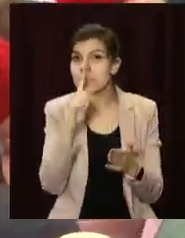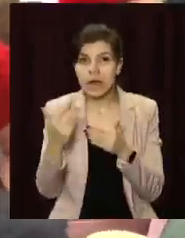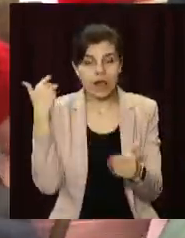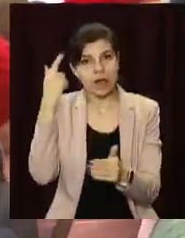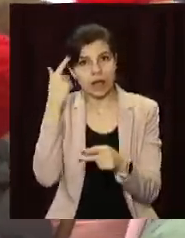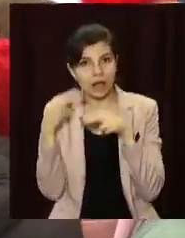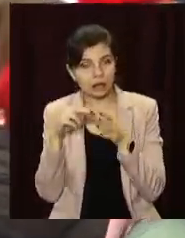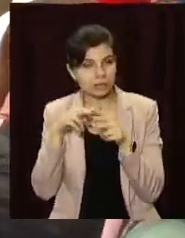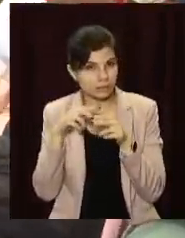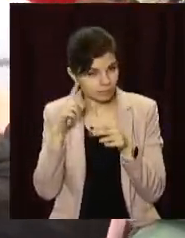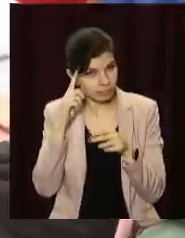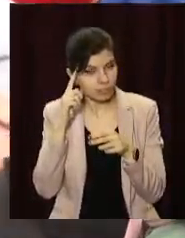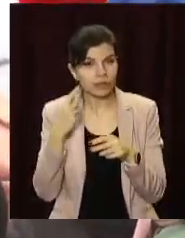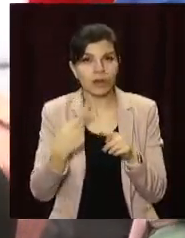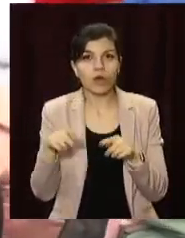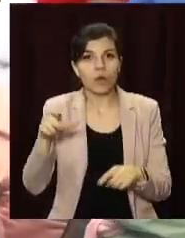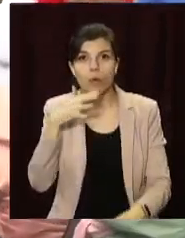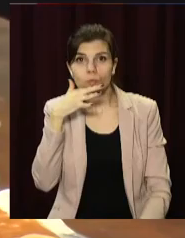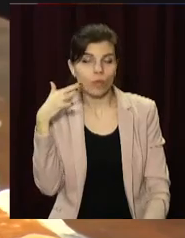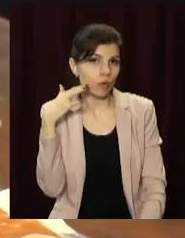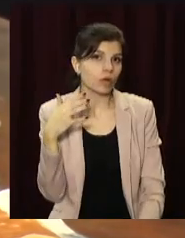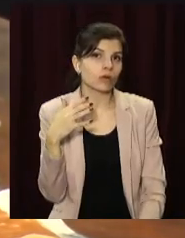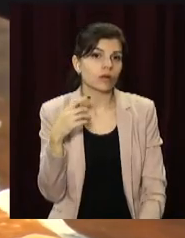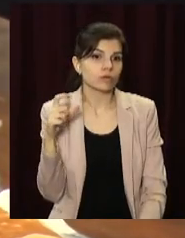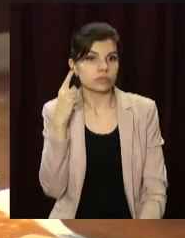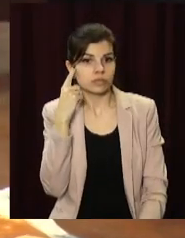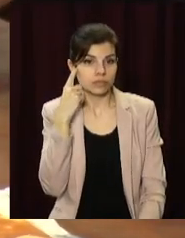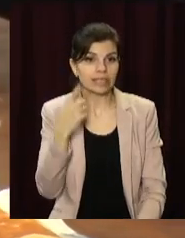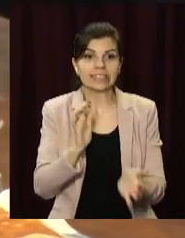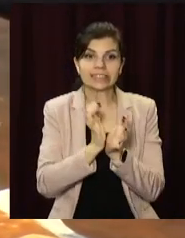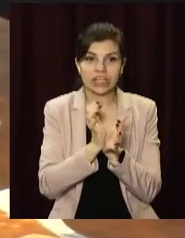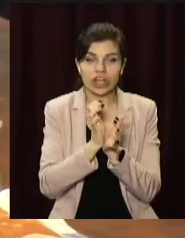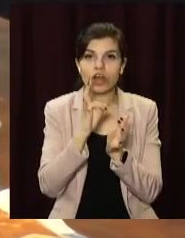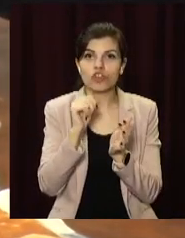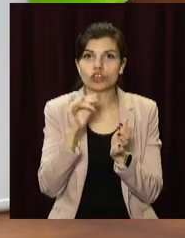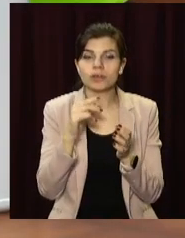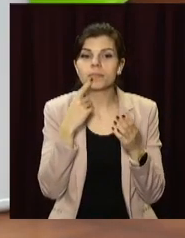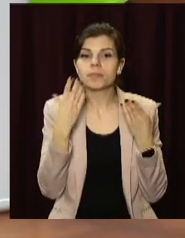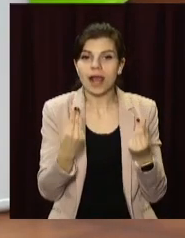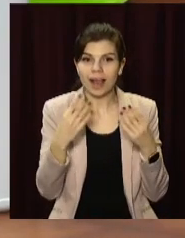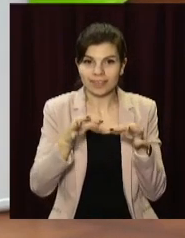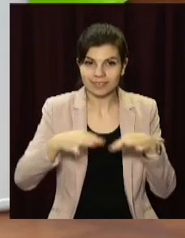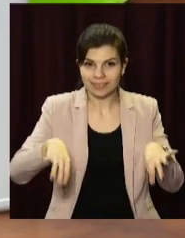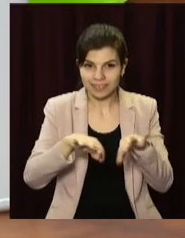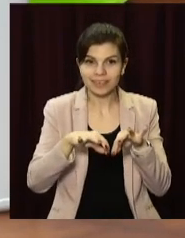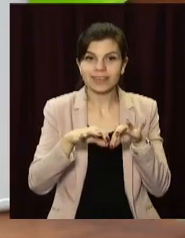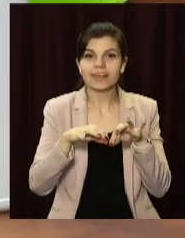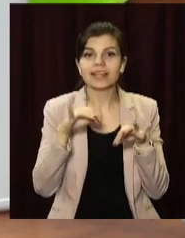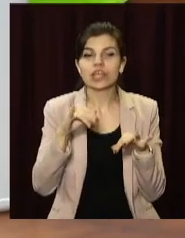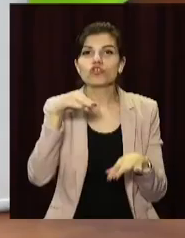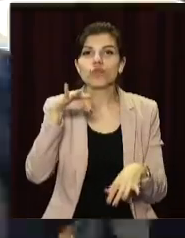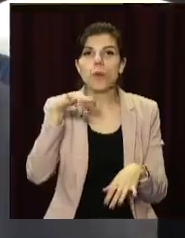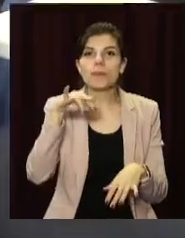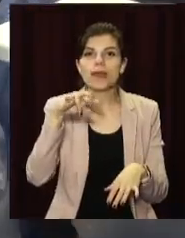взяли участь зо три десятки людей. Сирна начинка, рум'яні ніжні млинці, ягідні та карамельні топінги.